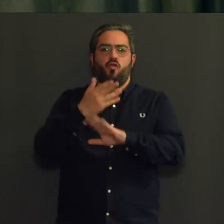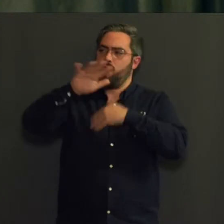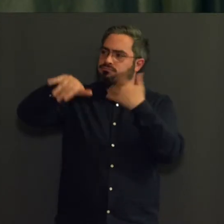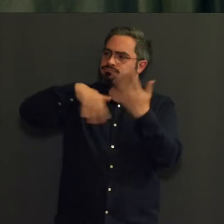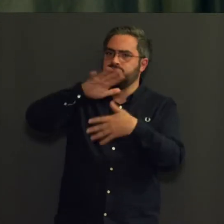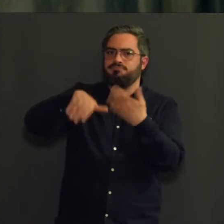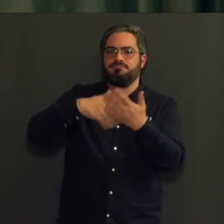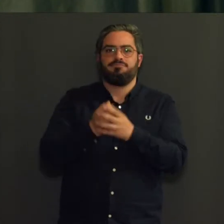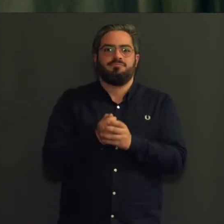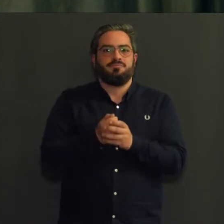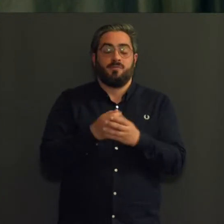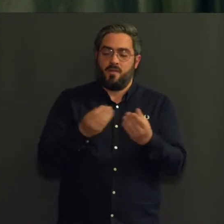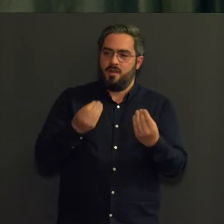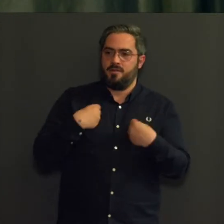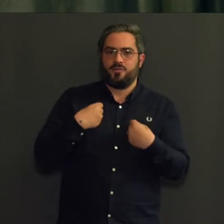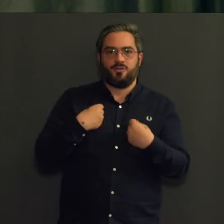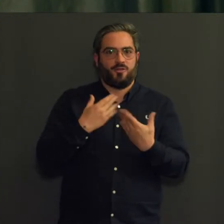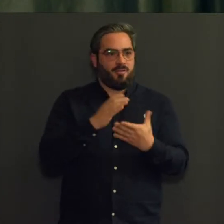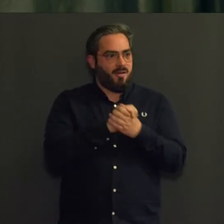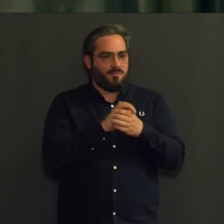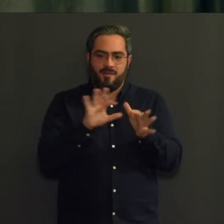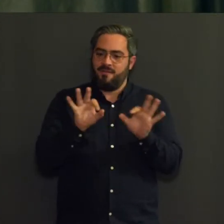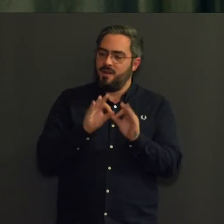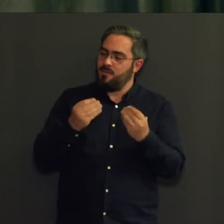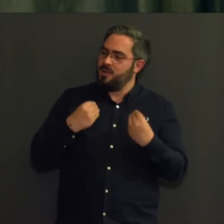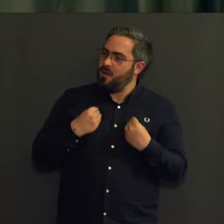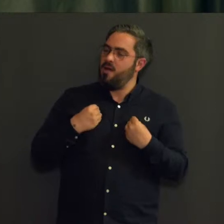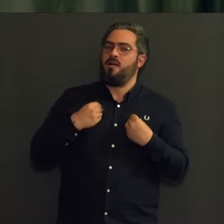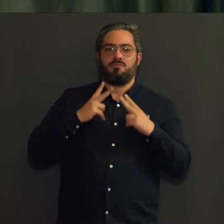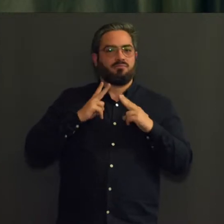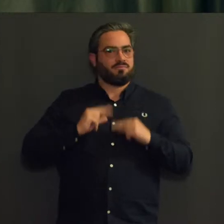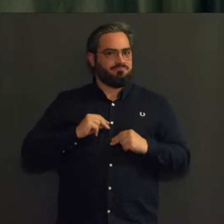vous pourrez profiter de la compagnie de vos proches en toute sécurité.